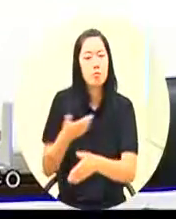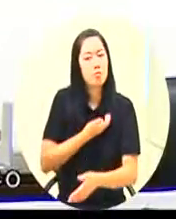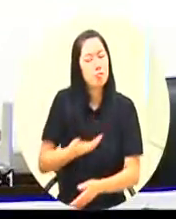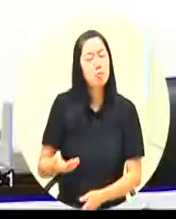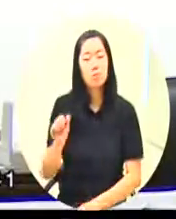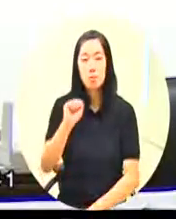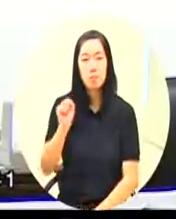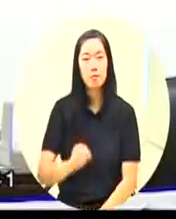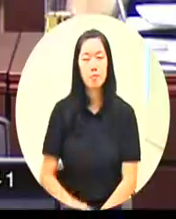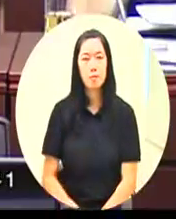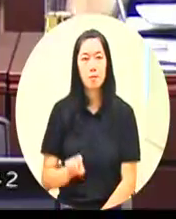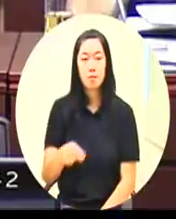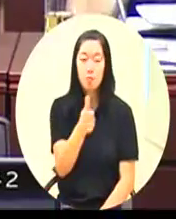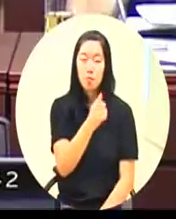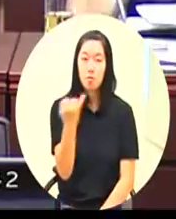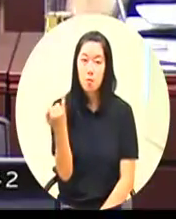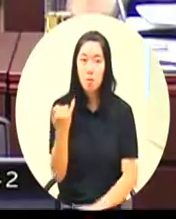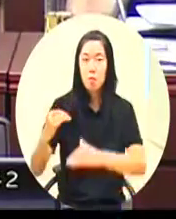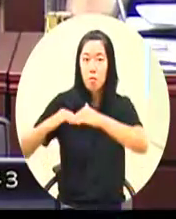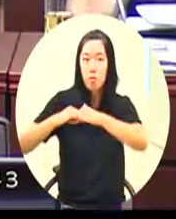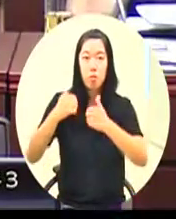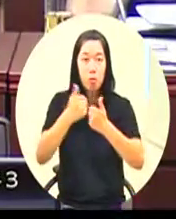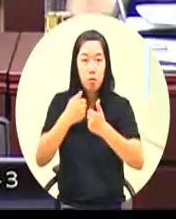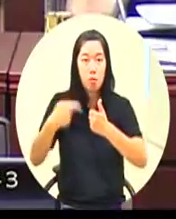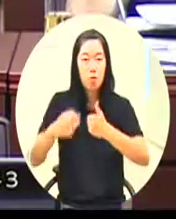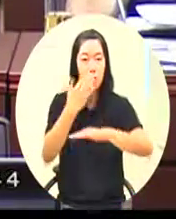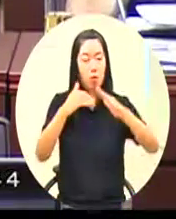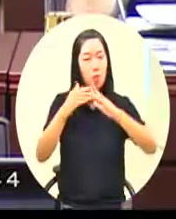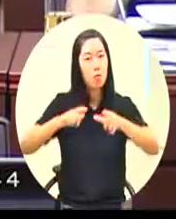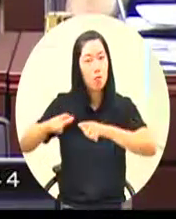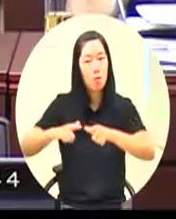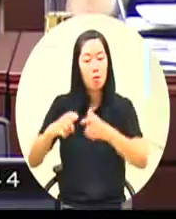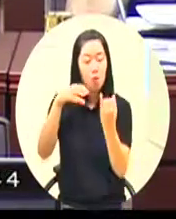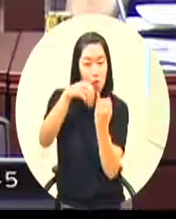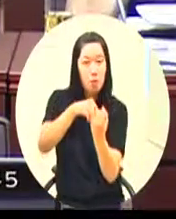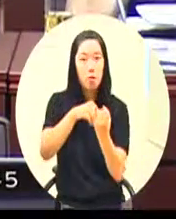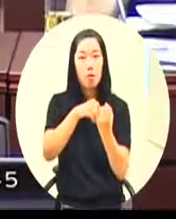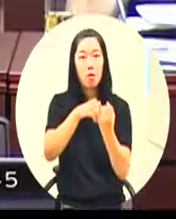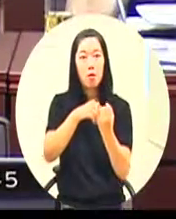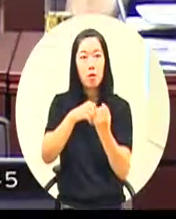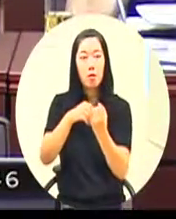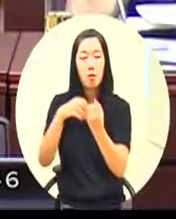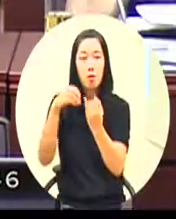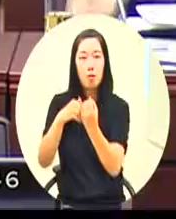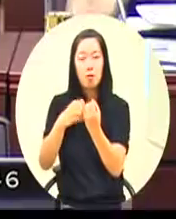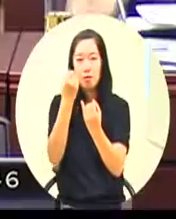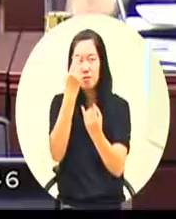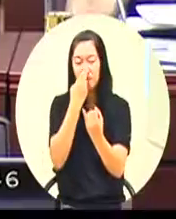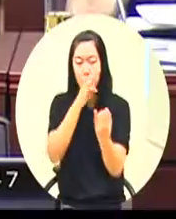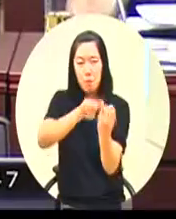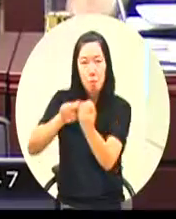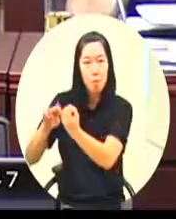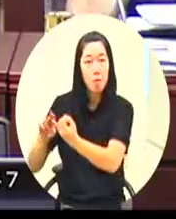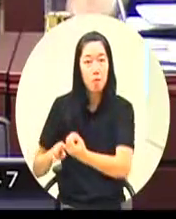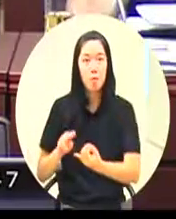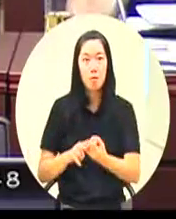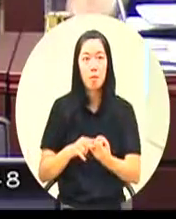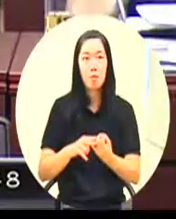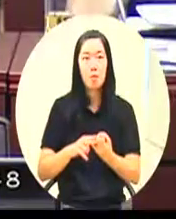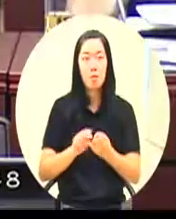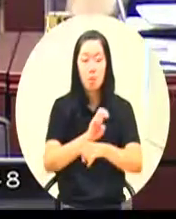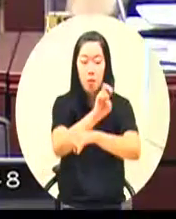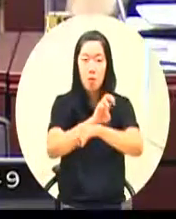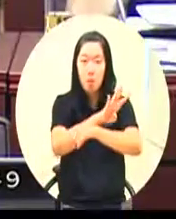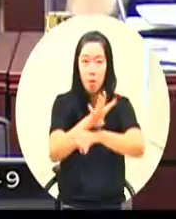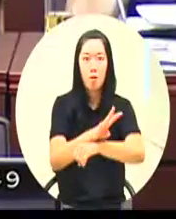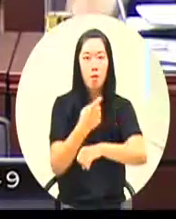据那个性别平等教育法或者校园性骚扰性侵害性霸凌防治准则，24小时呢其